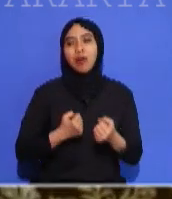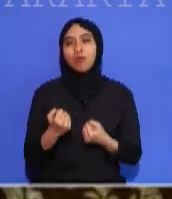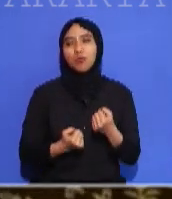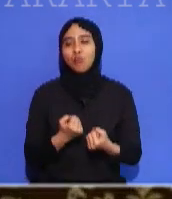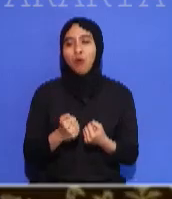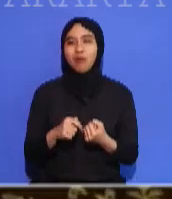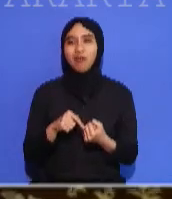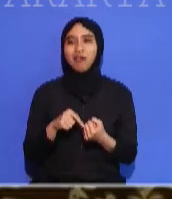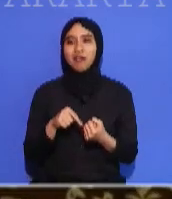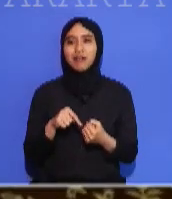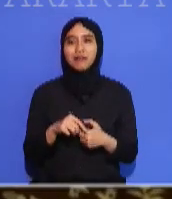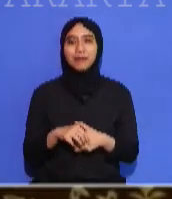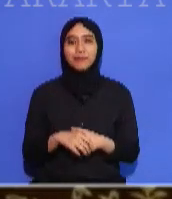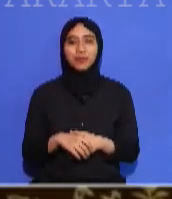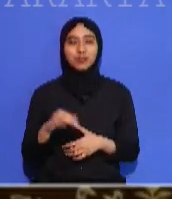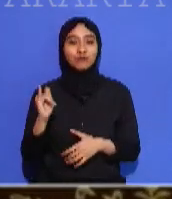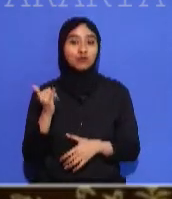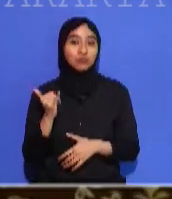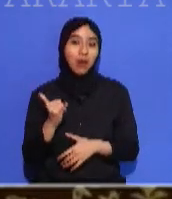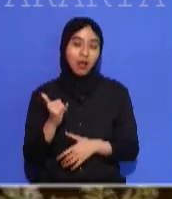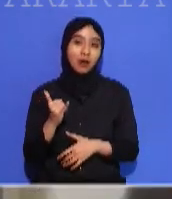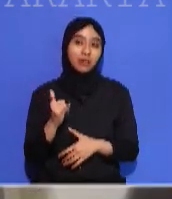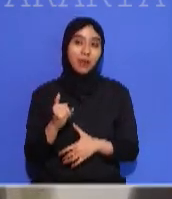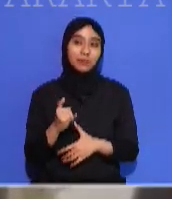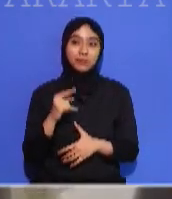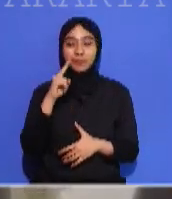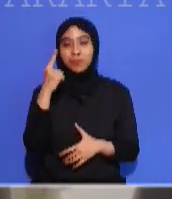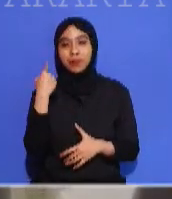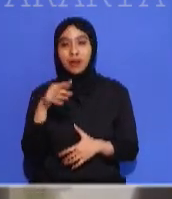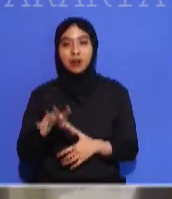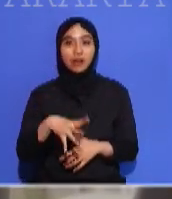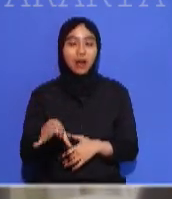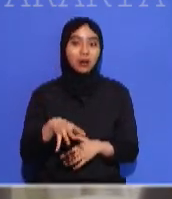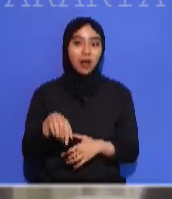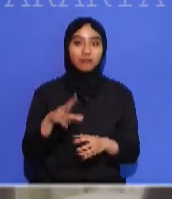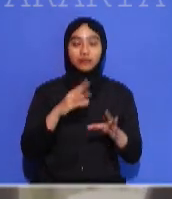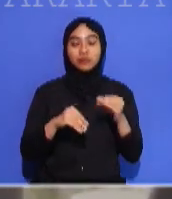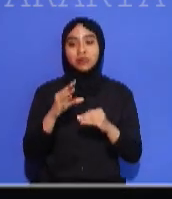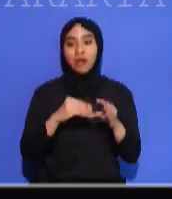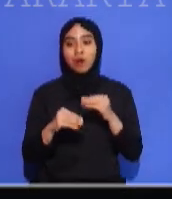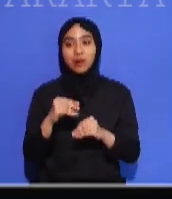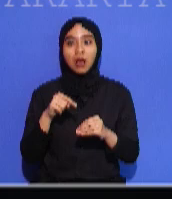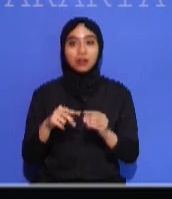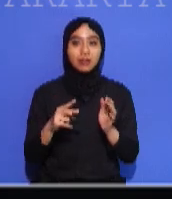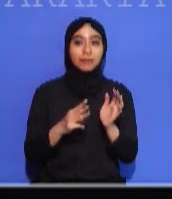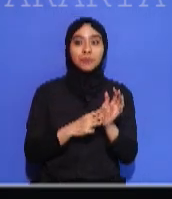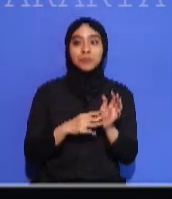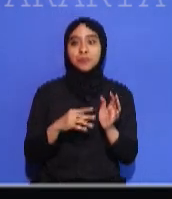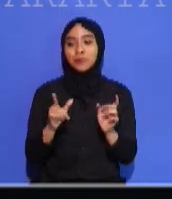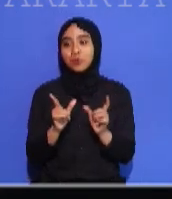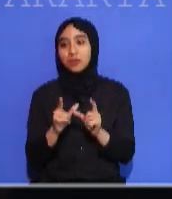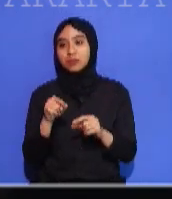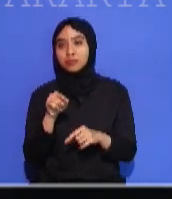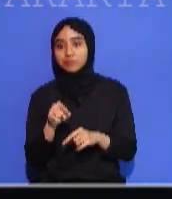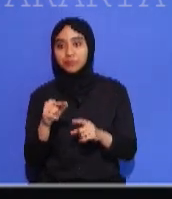Pelatihan pemberdayaan masyarakat Yogyakarta Komplek Pemda Sleman musyawarah istimewa ini diikuti majelis Wali dewan pendekar para